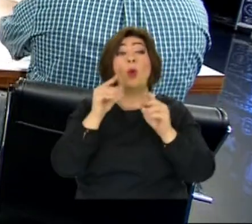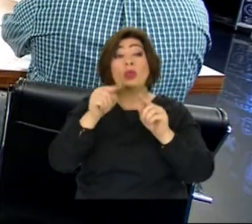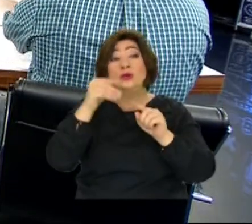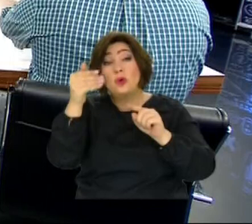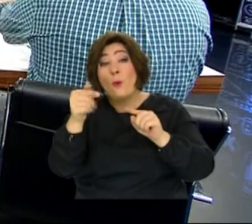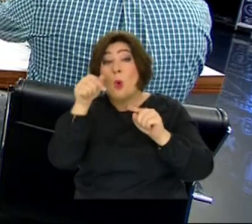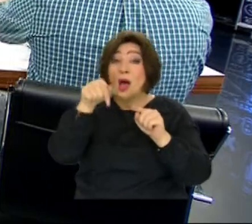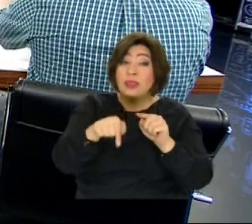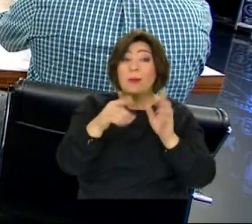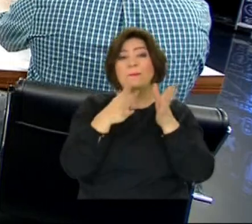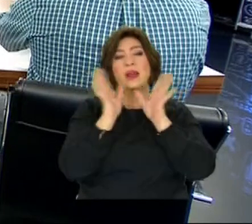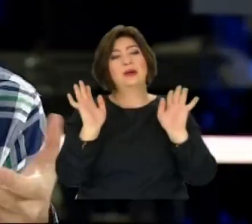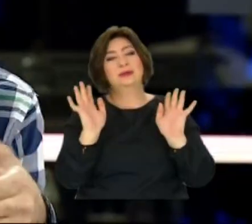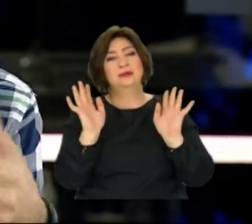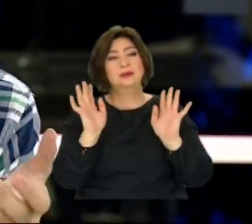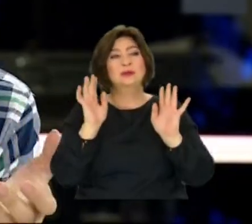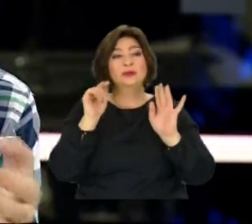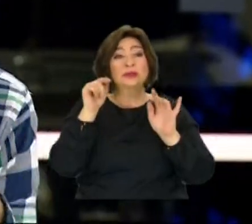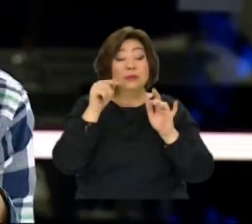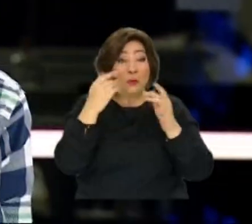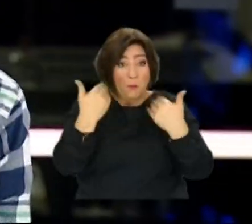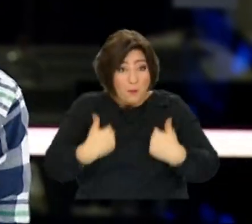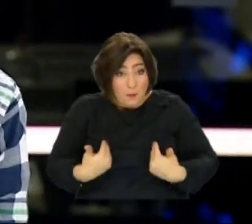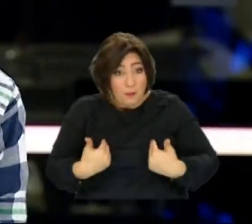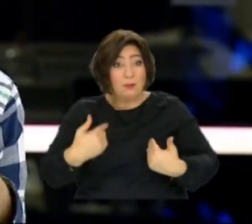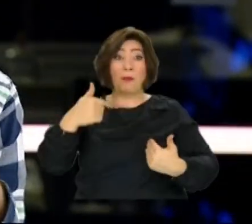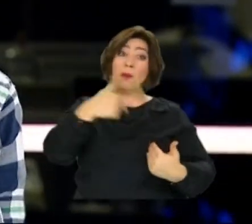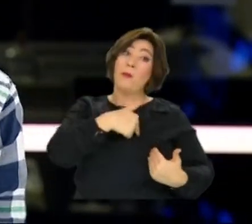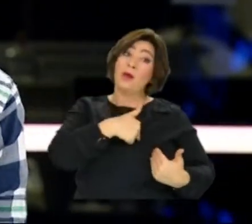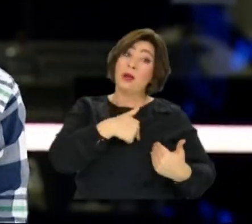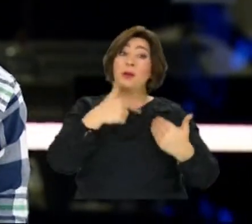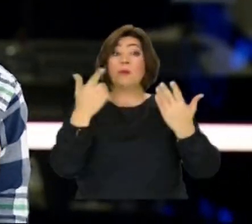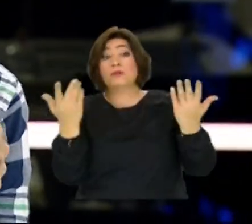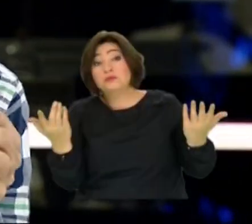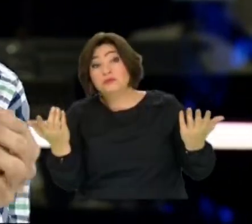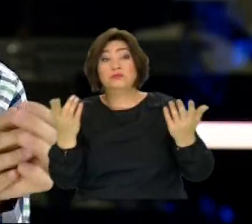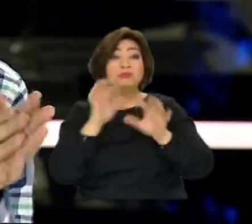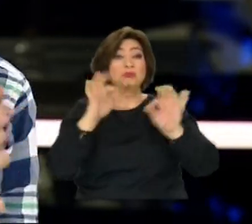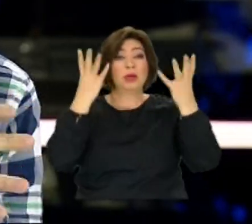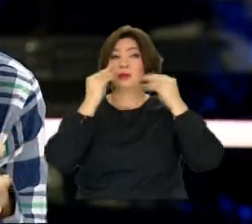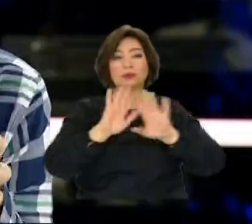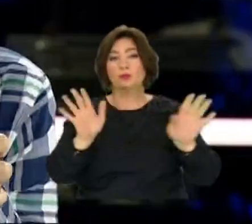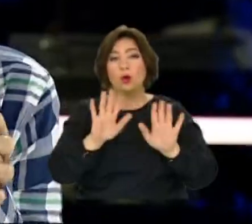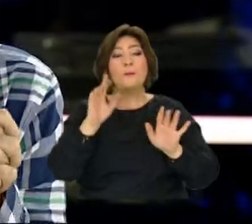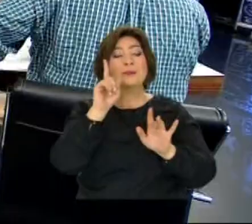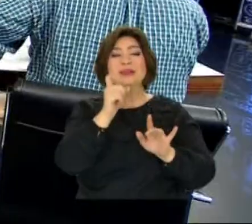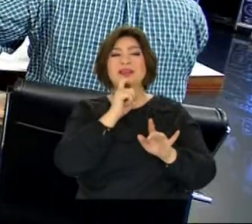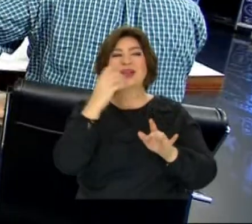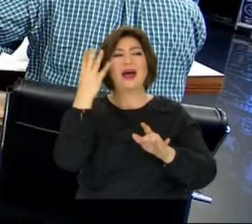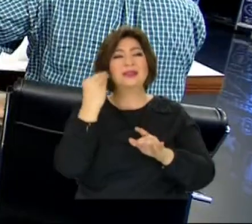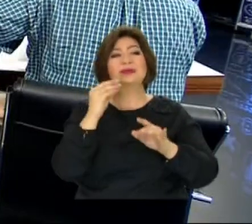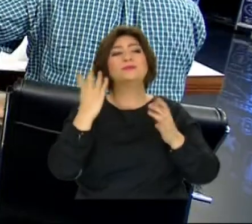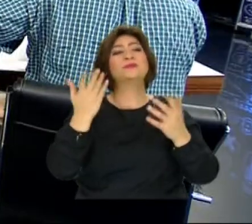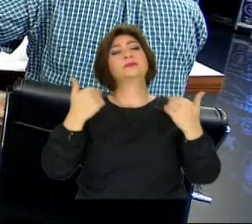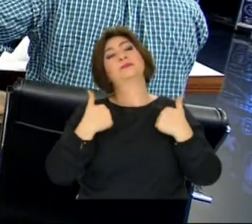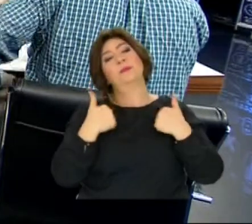mı o acıyı nasıl sonra hissediyor? Manevi bir şey mi fiziki bir şey mi onu belki kestirmek. Bakın bir insan çok yani mutlu. Benim demek istediğim şu yanlış anlaşılması. Mesela